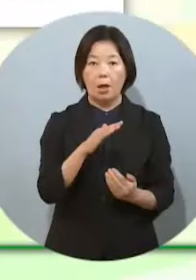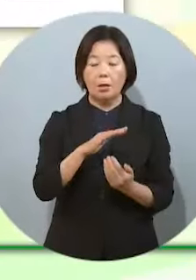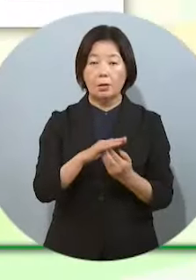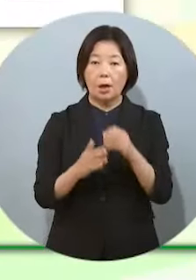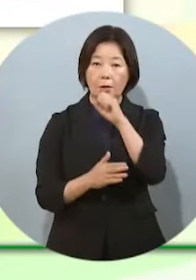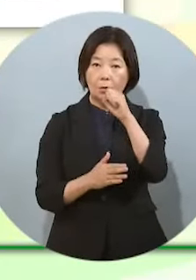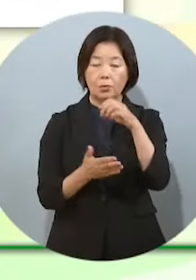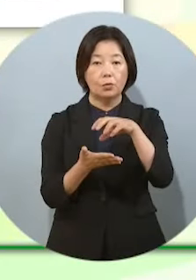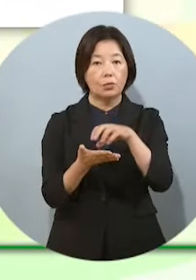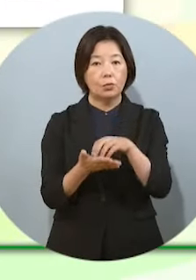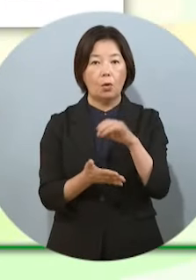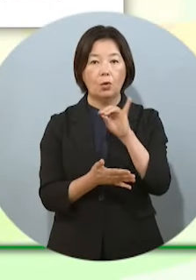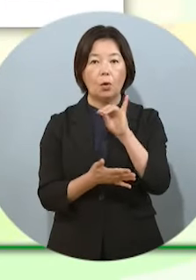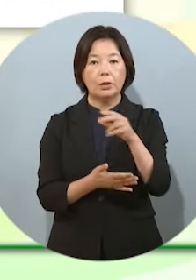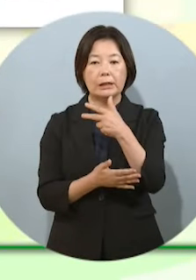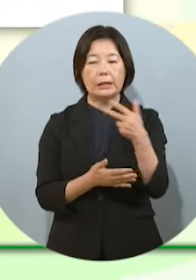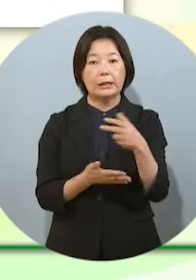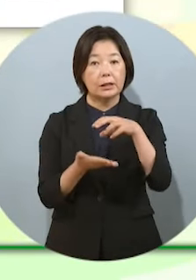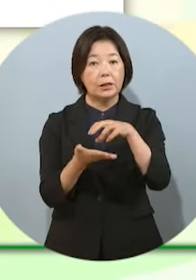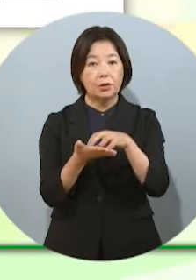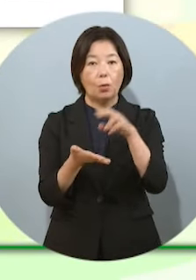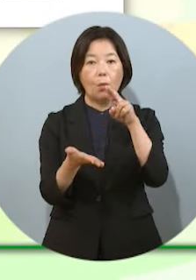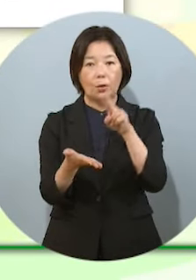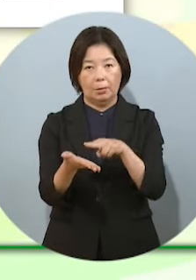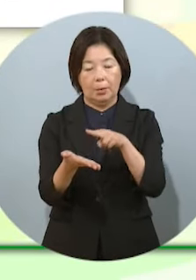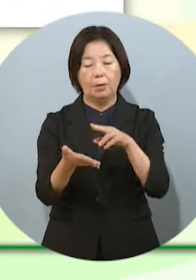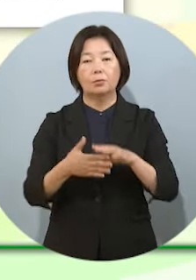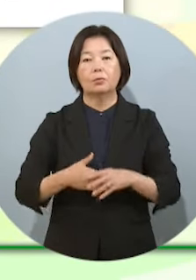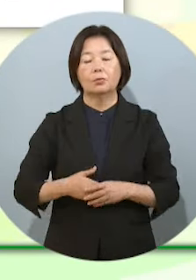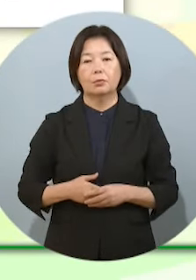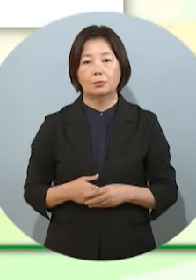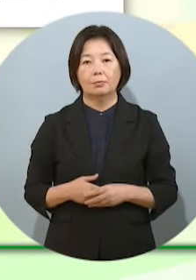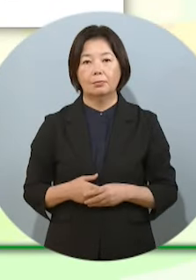知事賞が決定します。